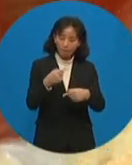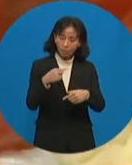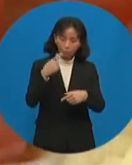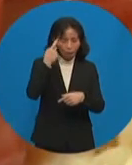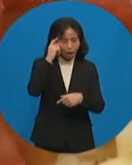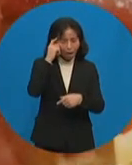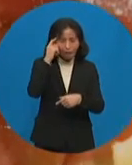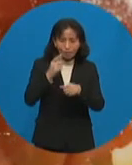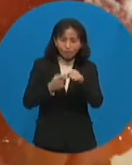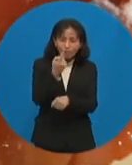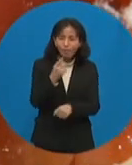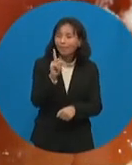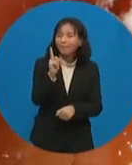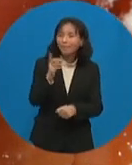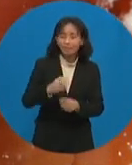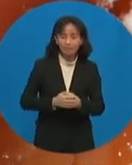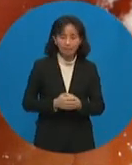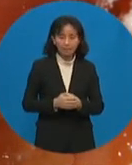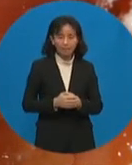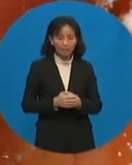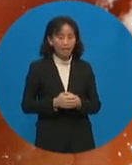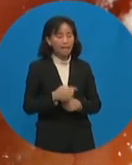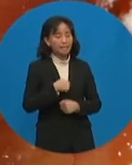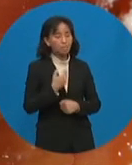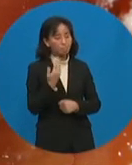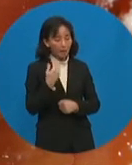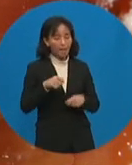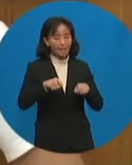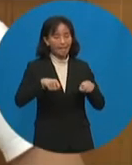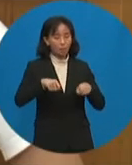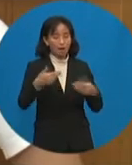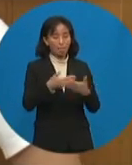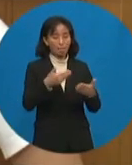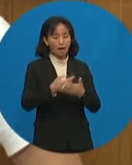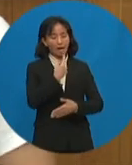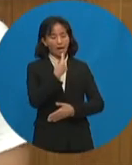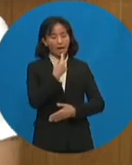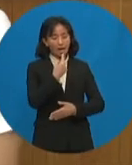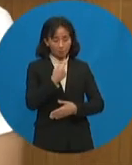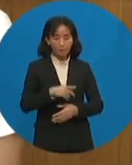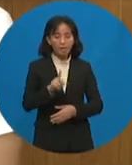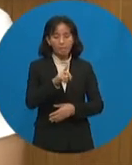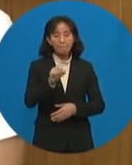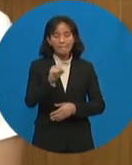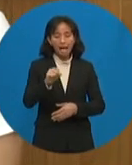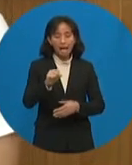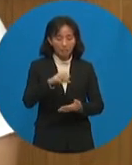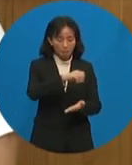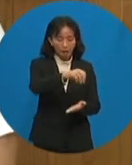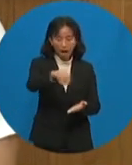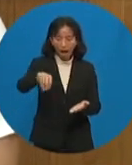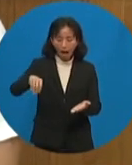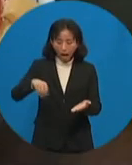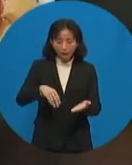けは何でしょうか。 じゃあ僕がですね、以前レストランで働いていた時に、うん、 はい、 そのピザに塗っていたチーズなんですけれ